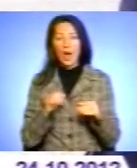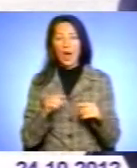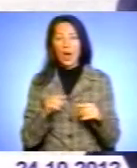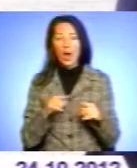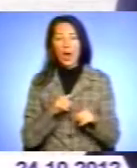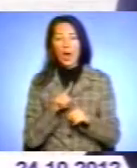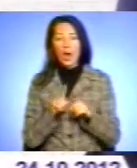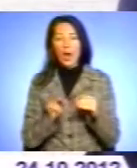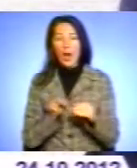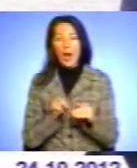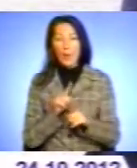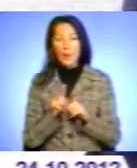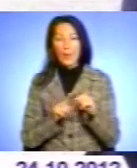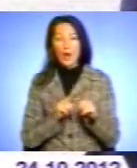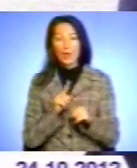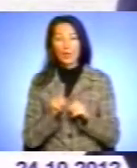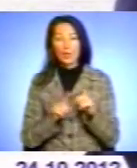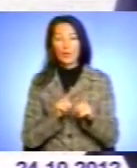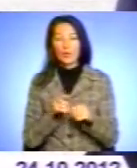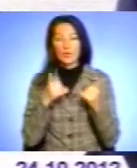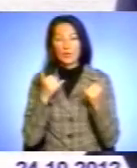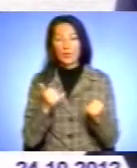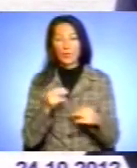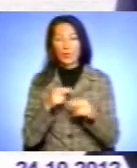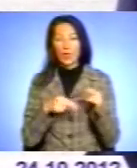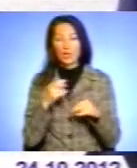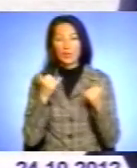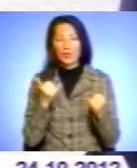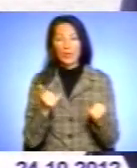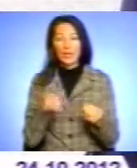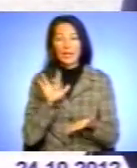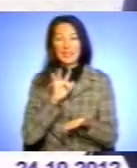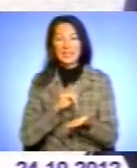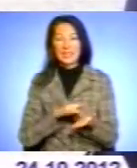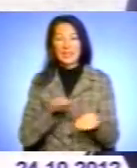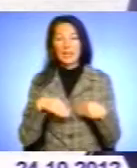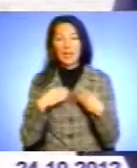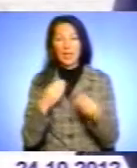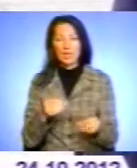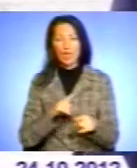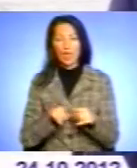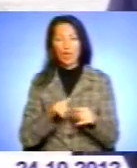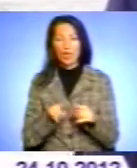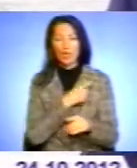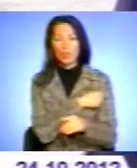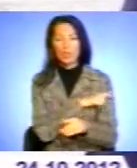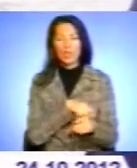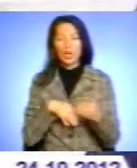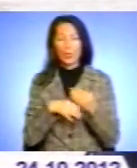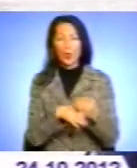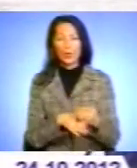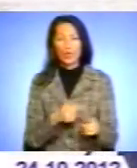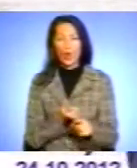оборудовать современные центры оказания срочной медицинской помощи. Очень хорошо,